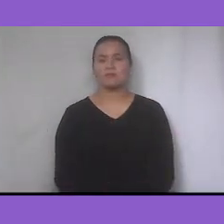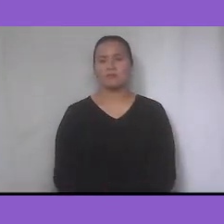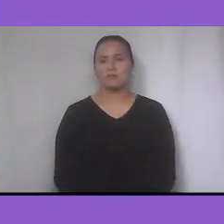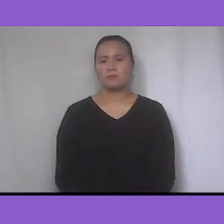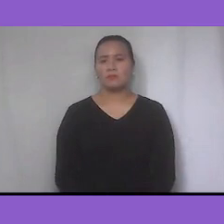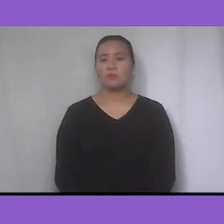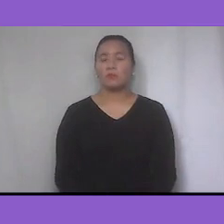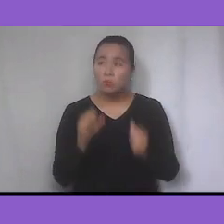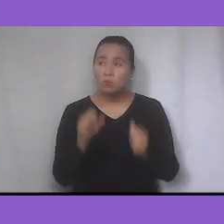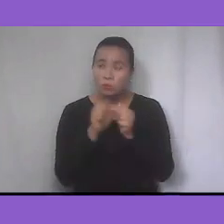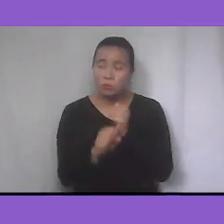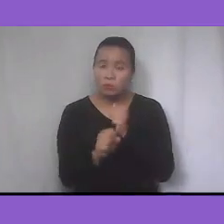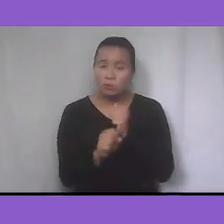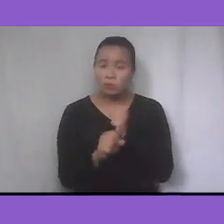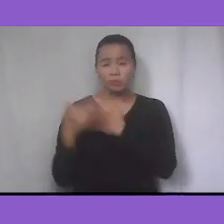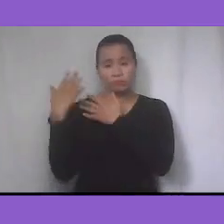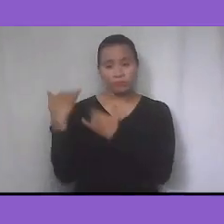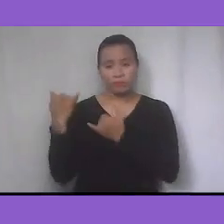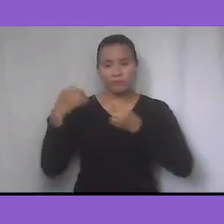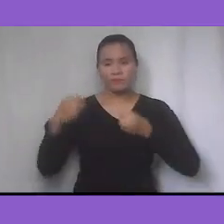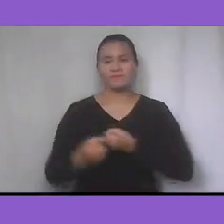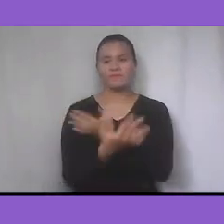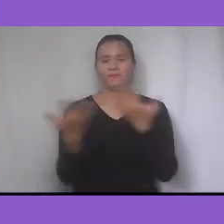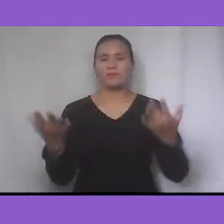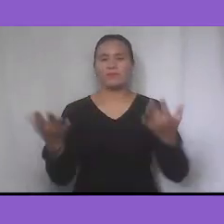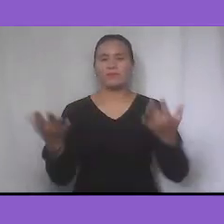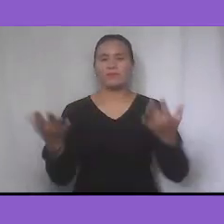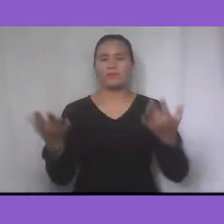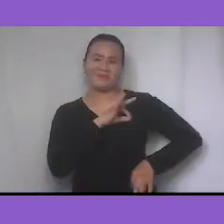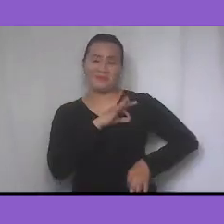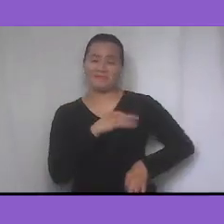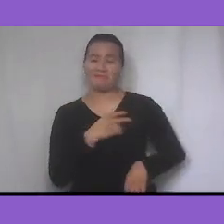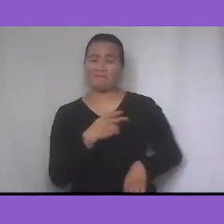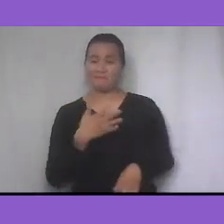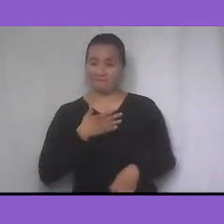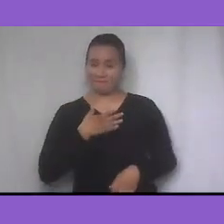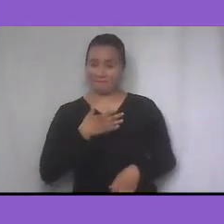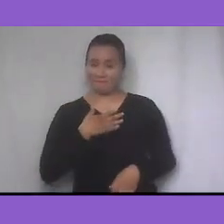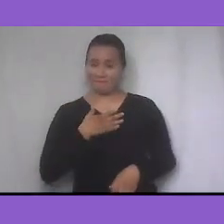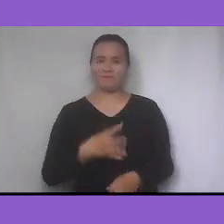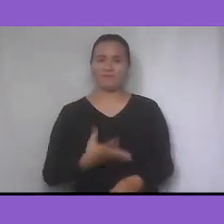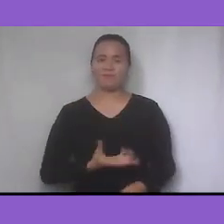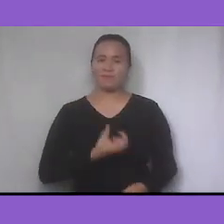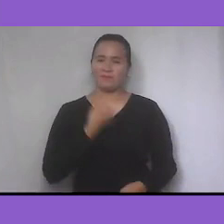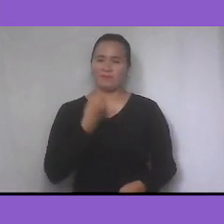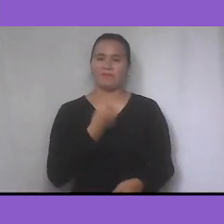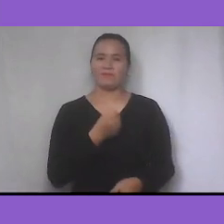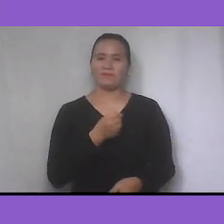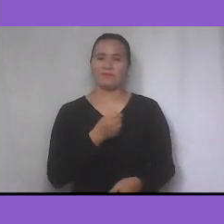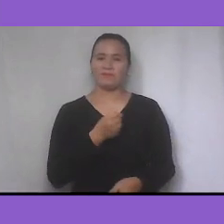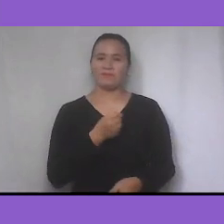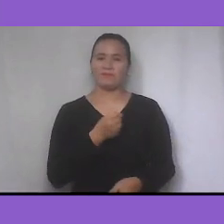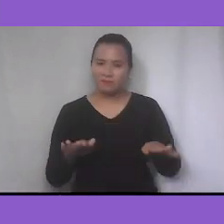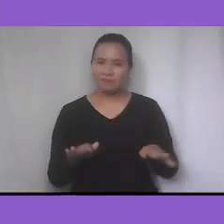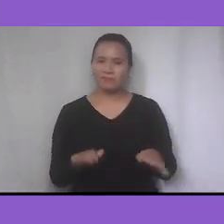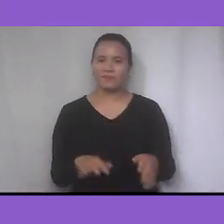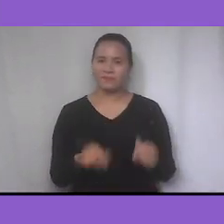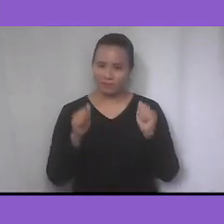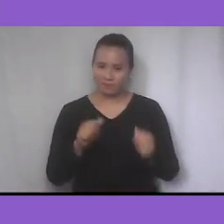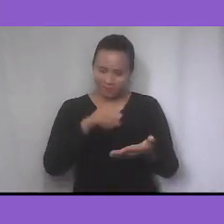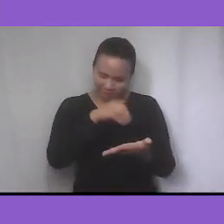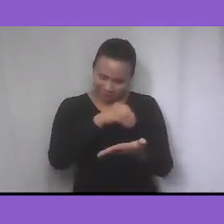sana, bigyan natin sila ng pagkakataon. Tingnan mo, natuto yung anak ko magsulat ng Rogue One. Mahirap yun iba-iba, ya? Kasi